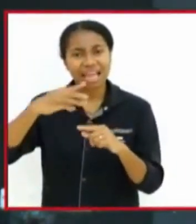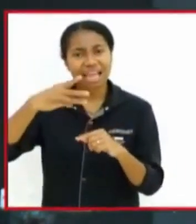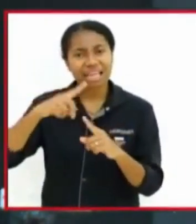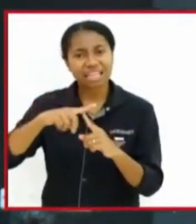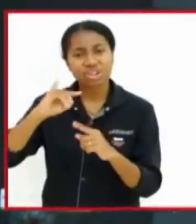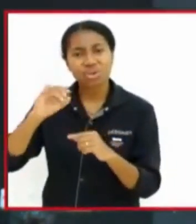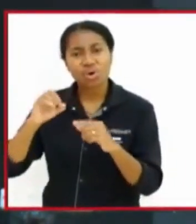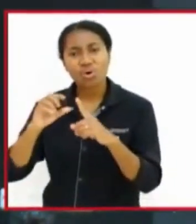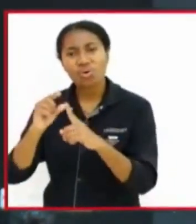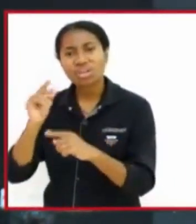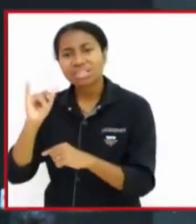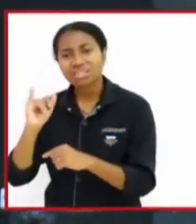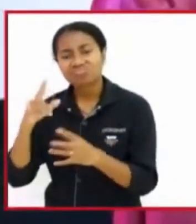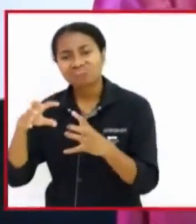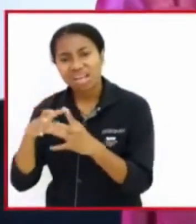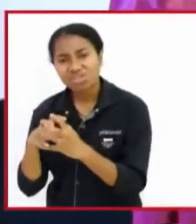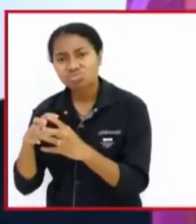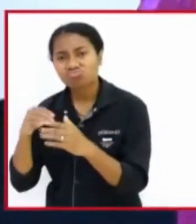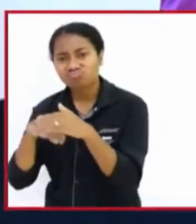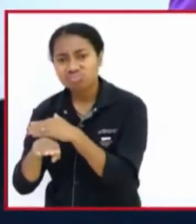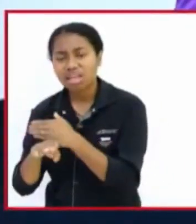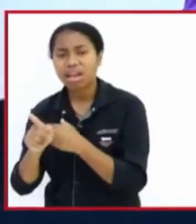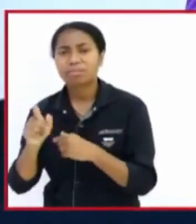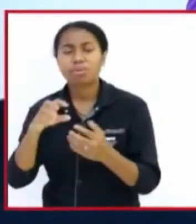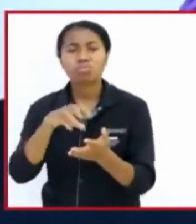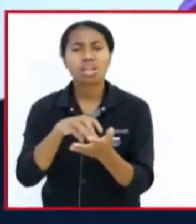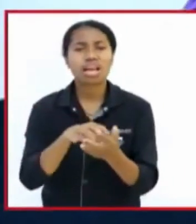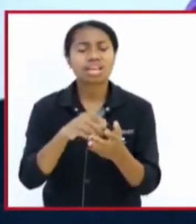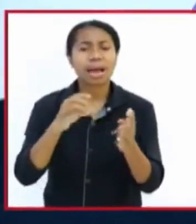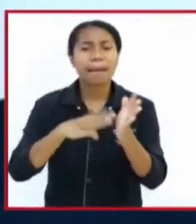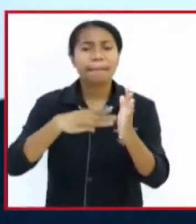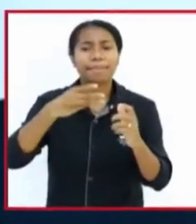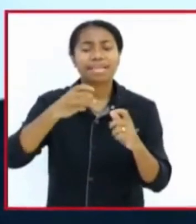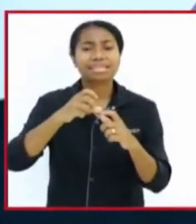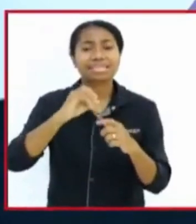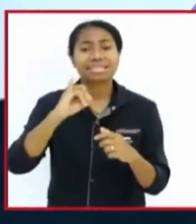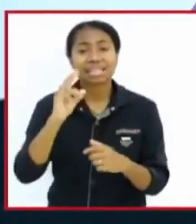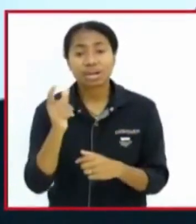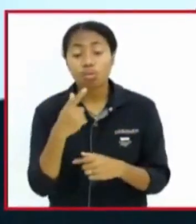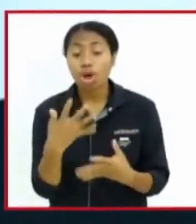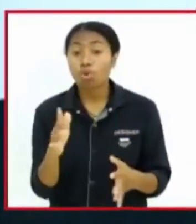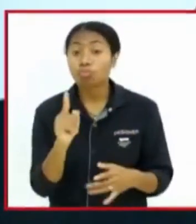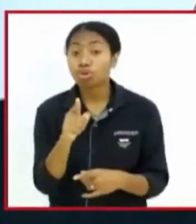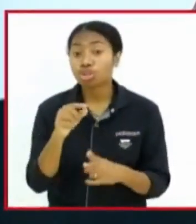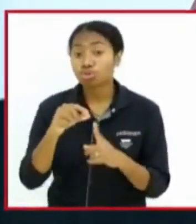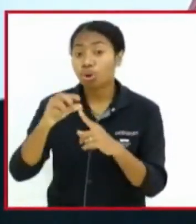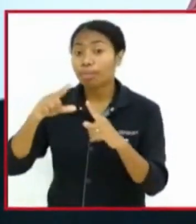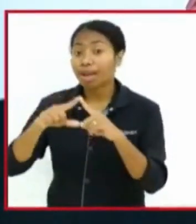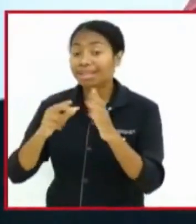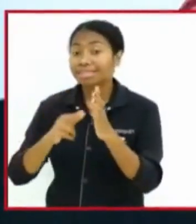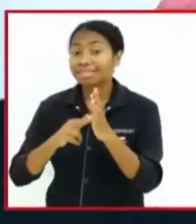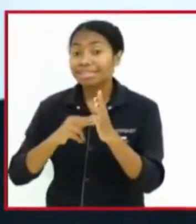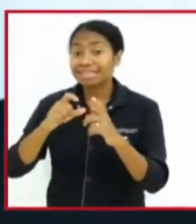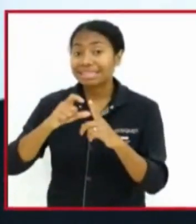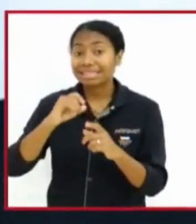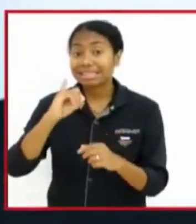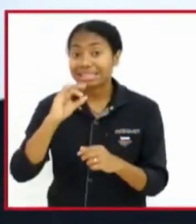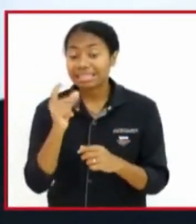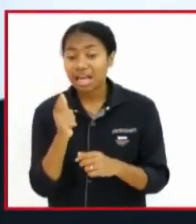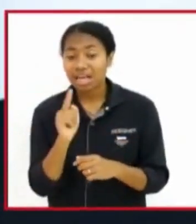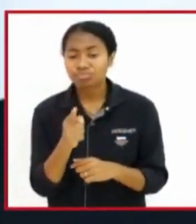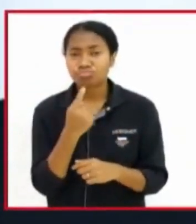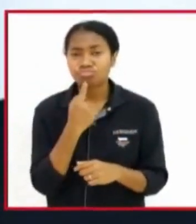masuk pada wilayah kekuasaan Mesir maka biarpun Perancis yang nanya lebih besar Hai tapi